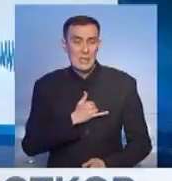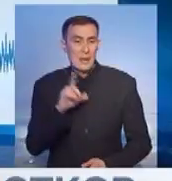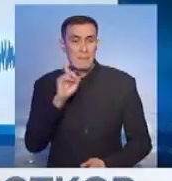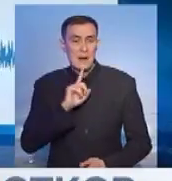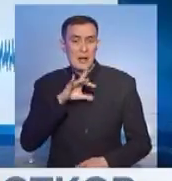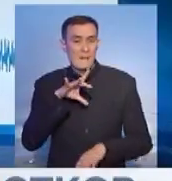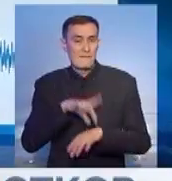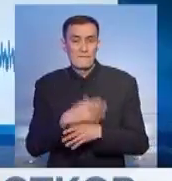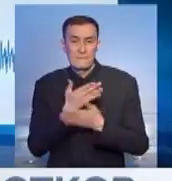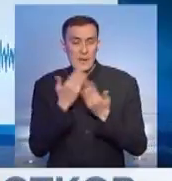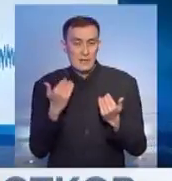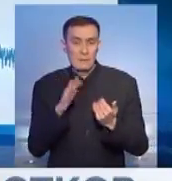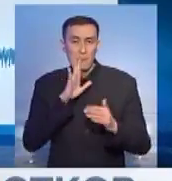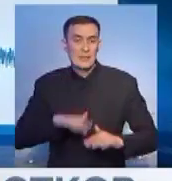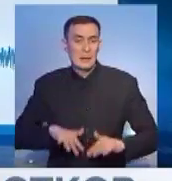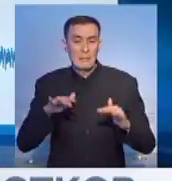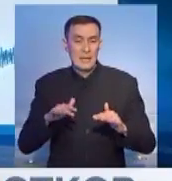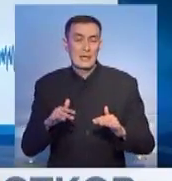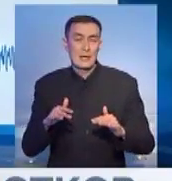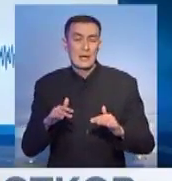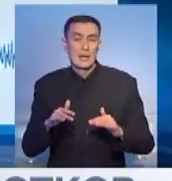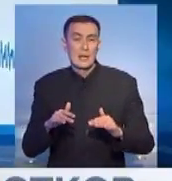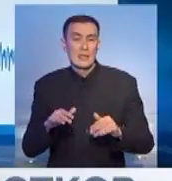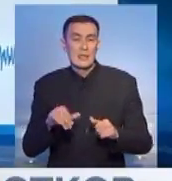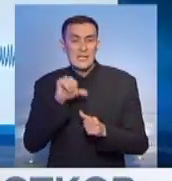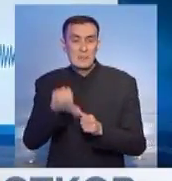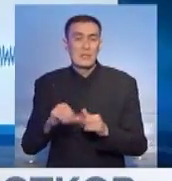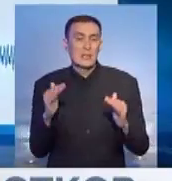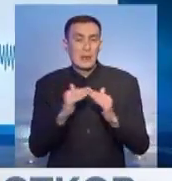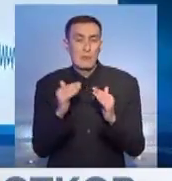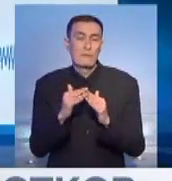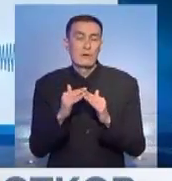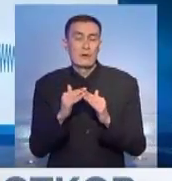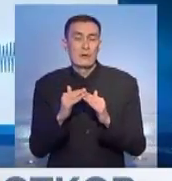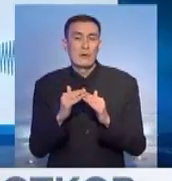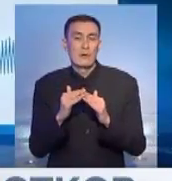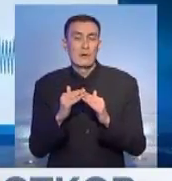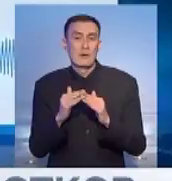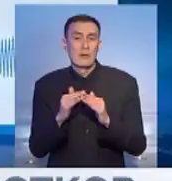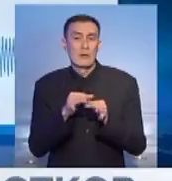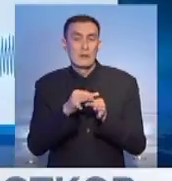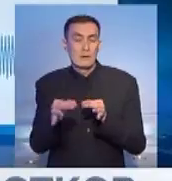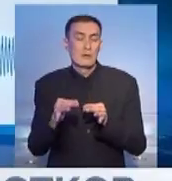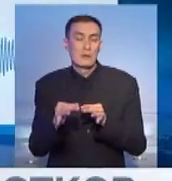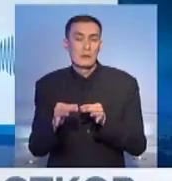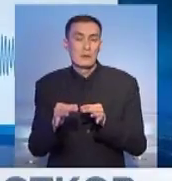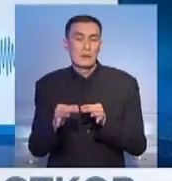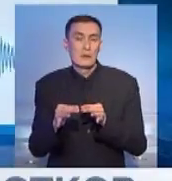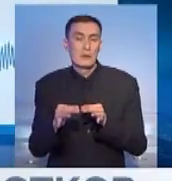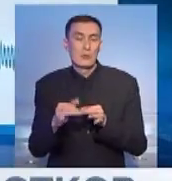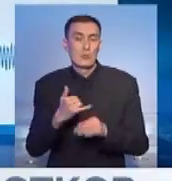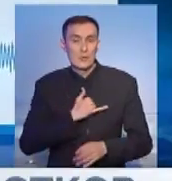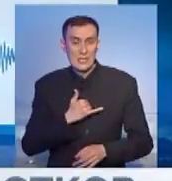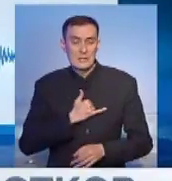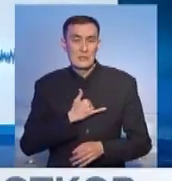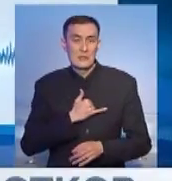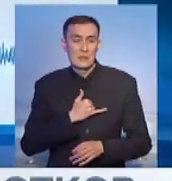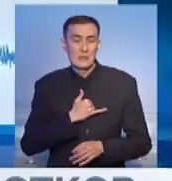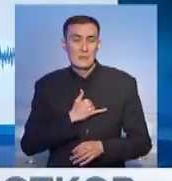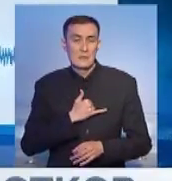зафиксировано подтоплений именно домов в населенных пунктах. Единственное, что у нас